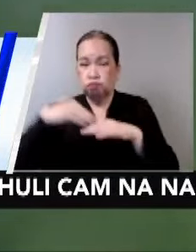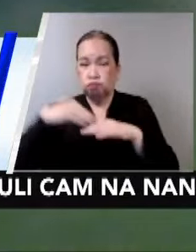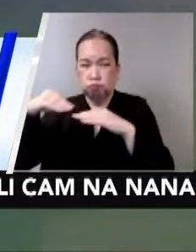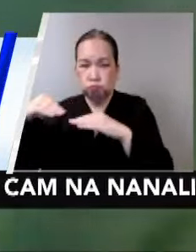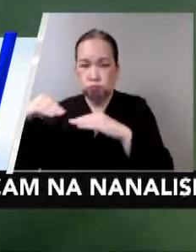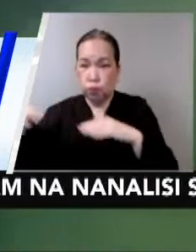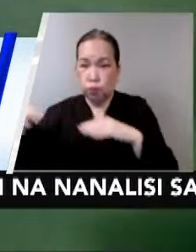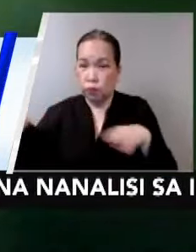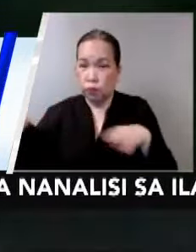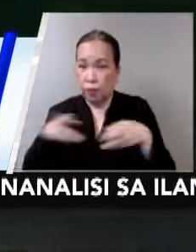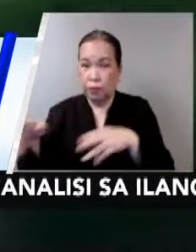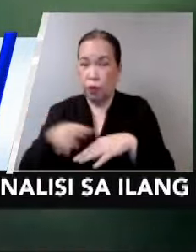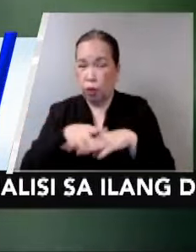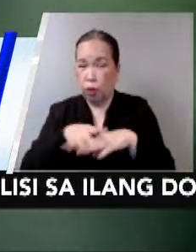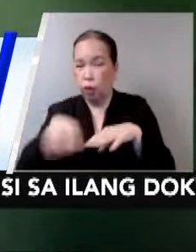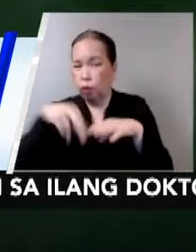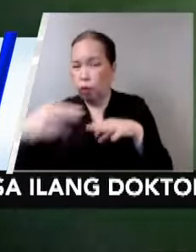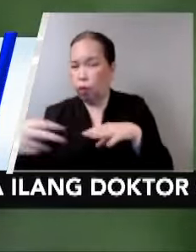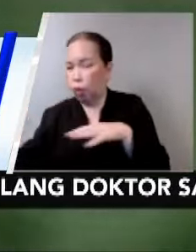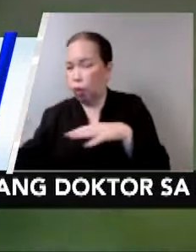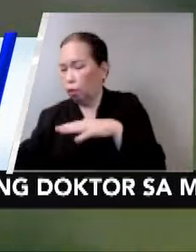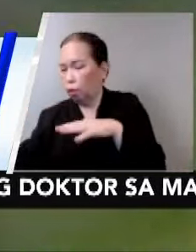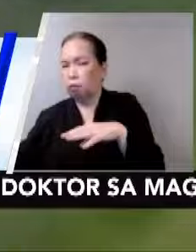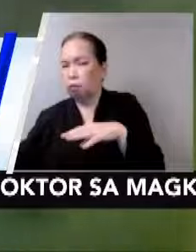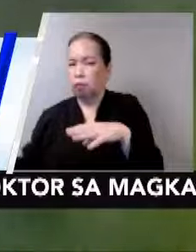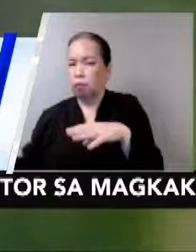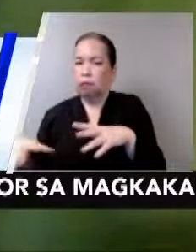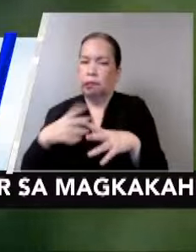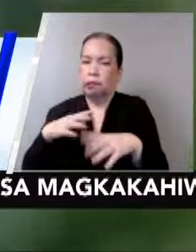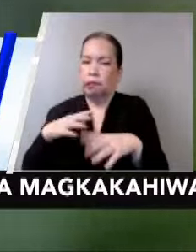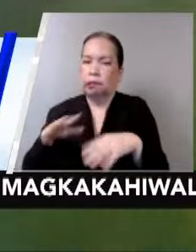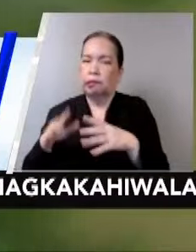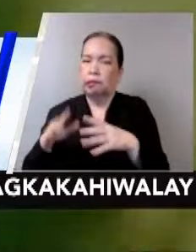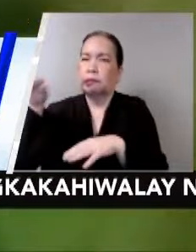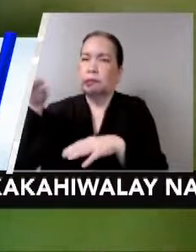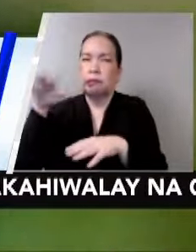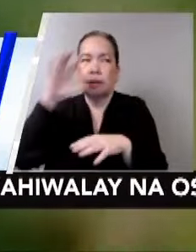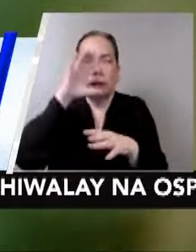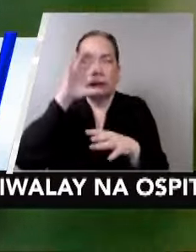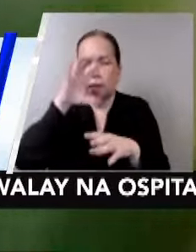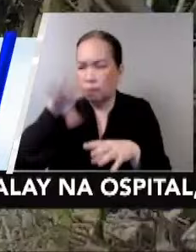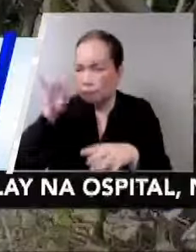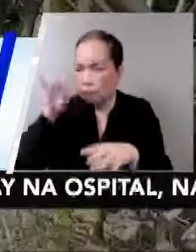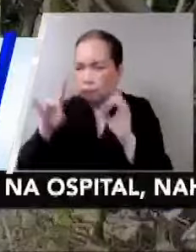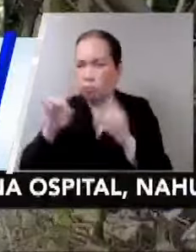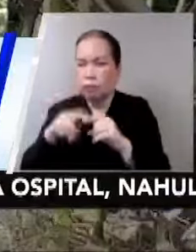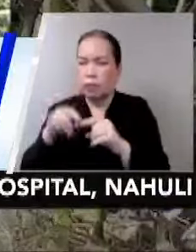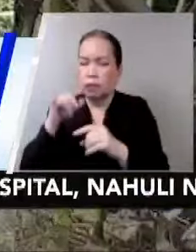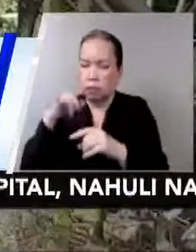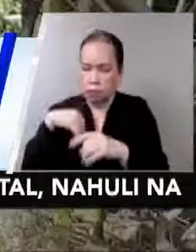na tumawag na rin ng tulong. Wala na siyang buhay ng matagpuan pasado alas 4 ng hapon kahapon.